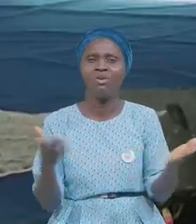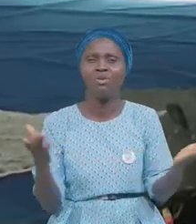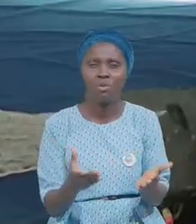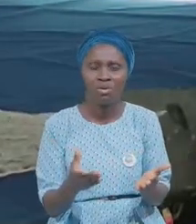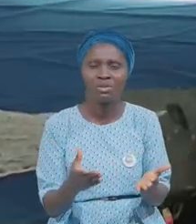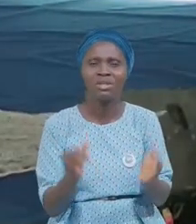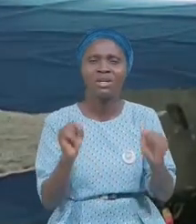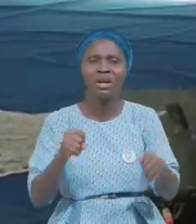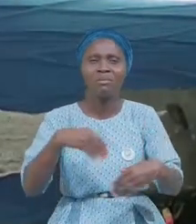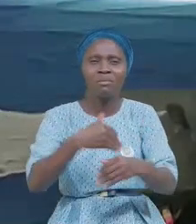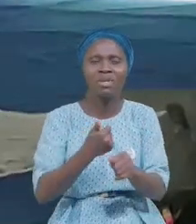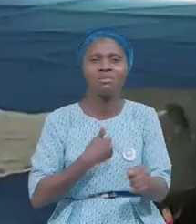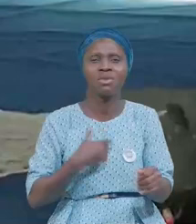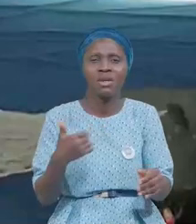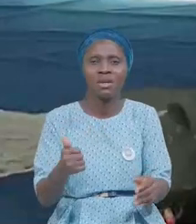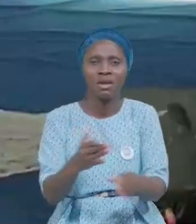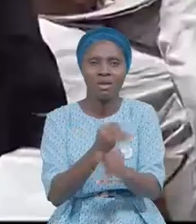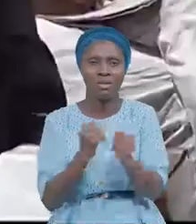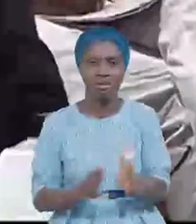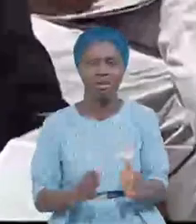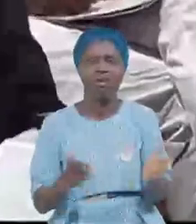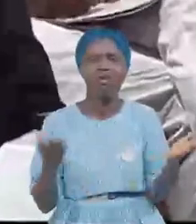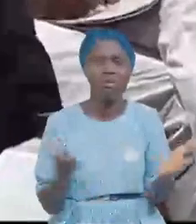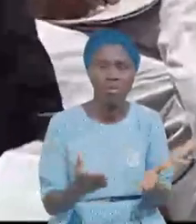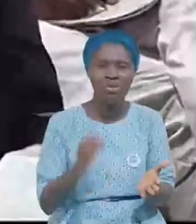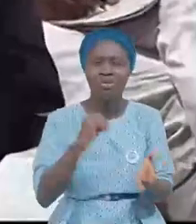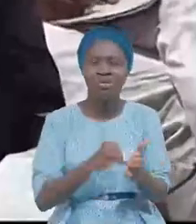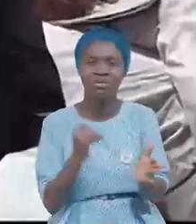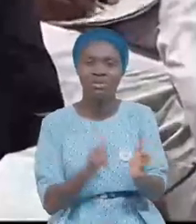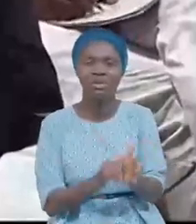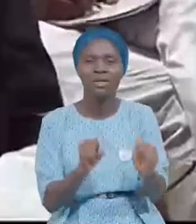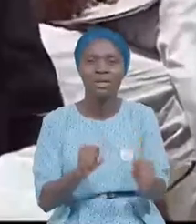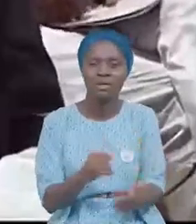possesseur, participant? Qu'est-ce qui peut m'amener à avoir